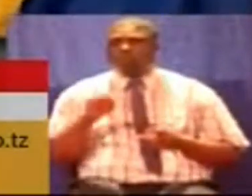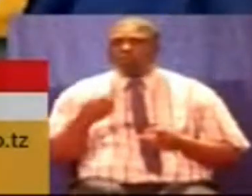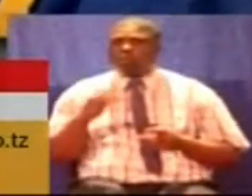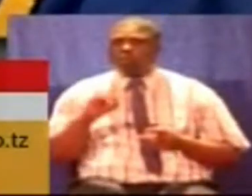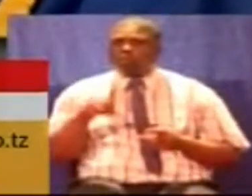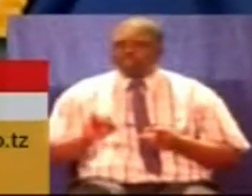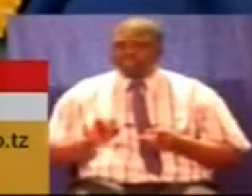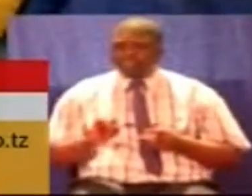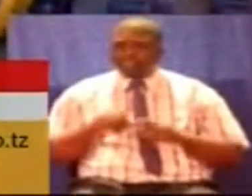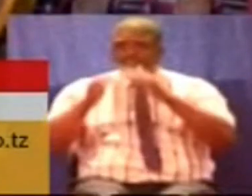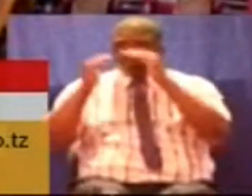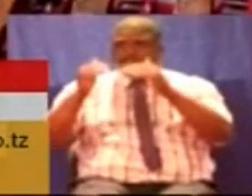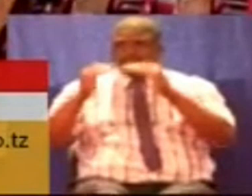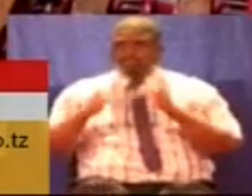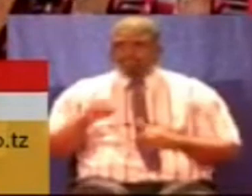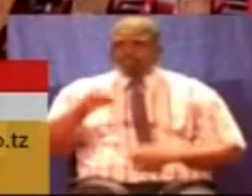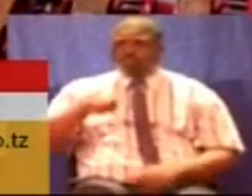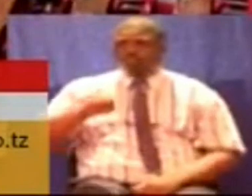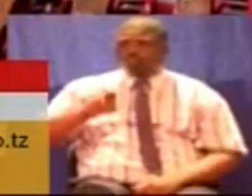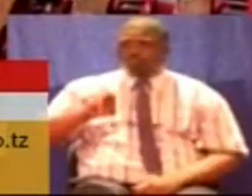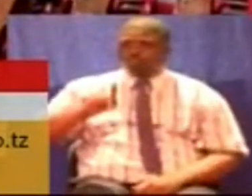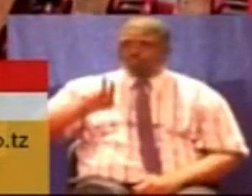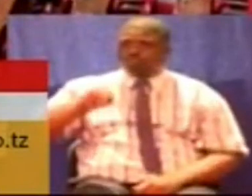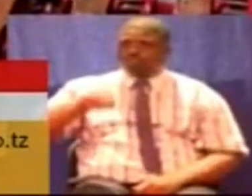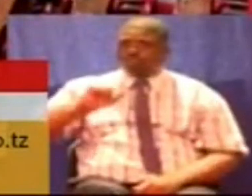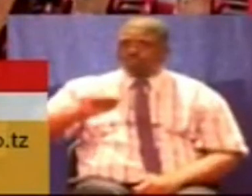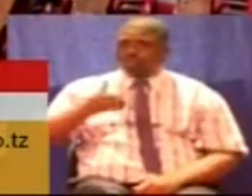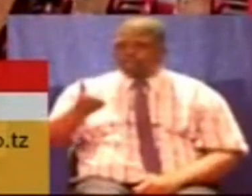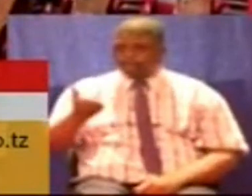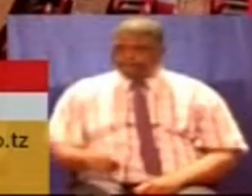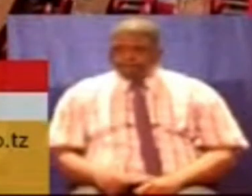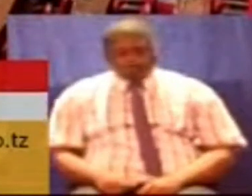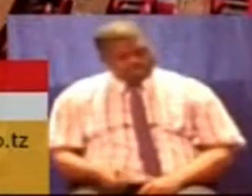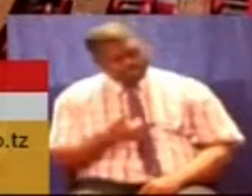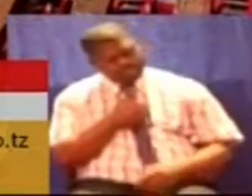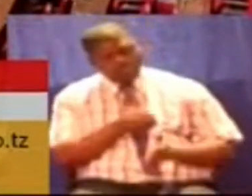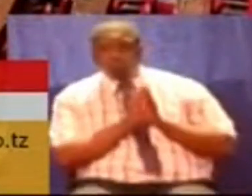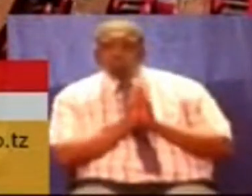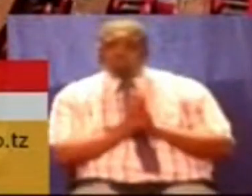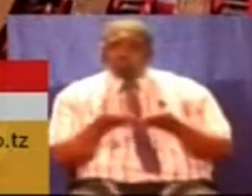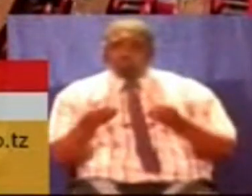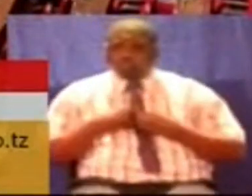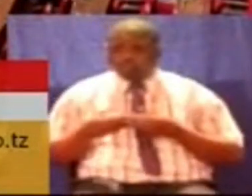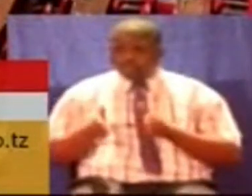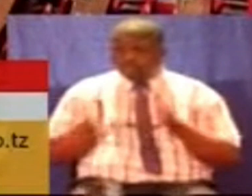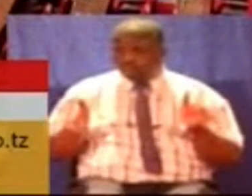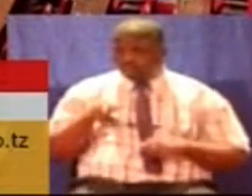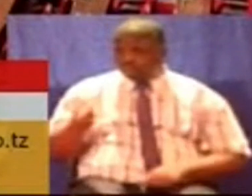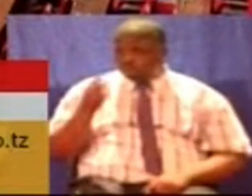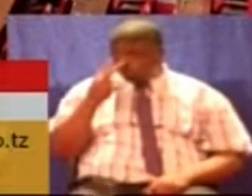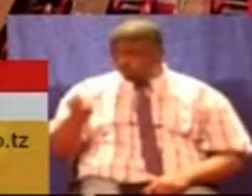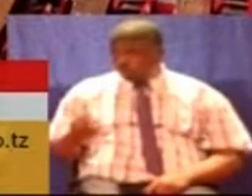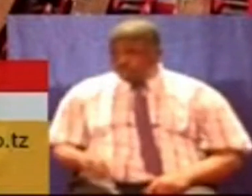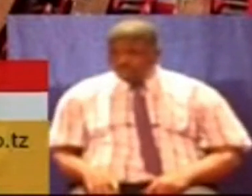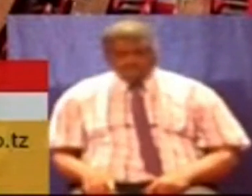Kasheku Msukuma ajiandae. Mheshimiwa Spika, nami nikushukuru sana na kwa kunipatia na kuniona.